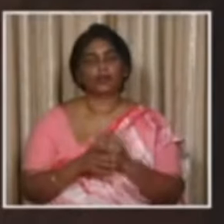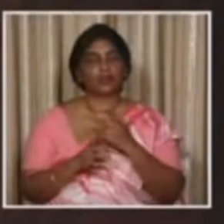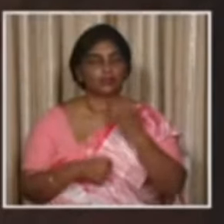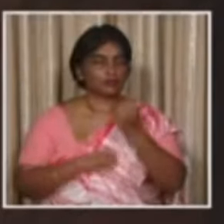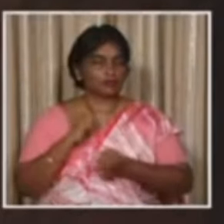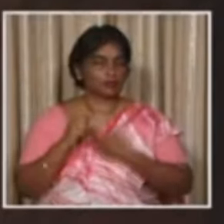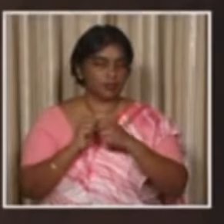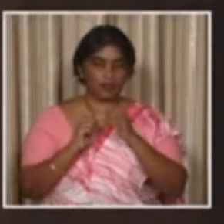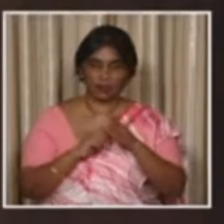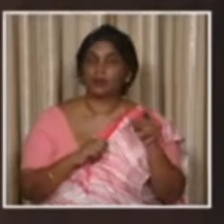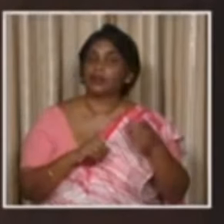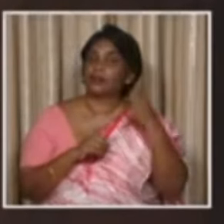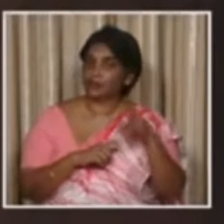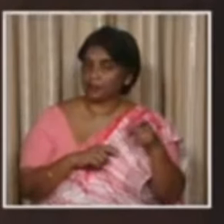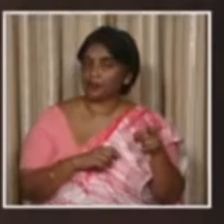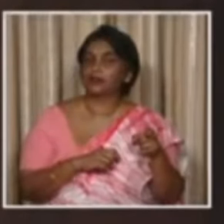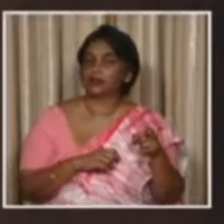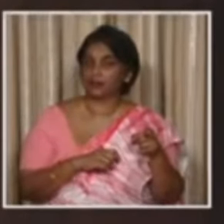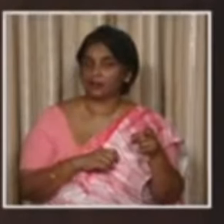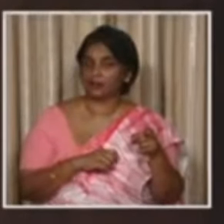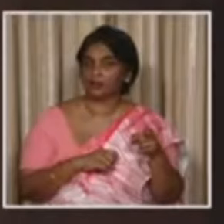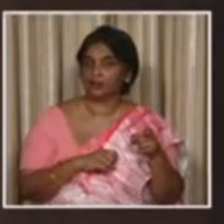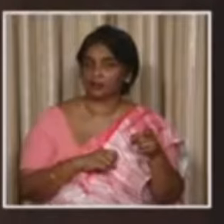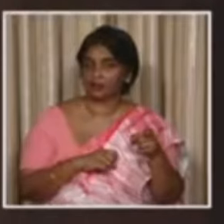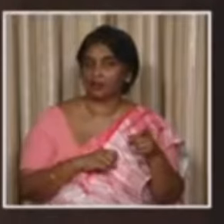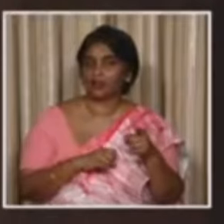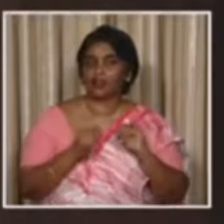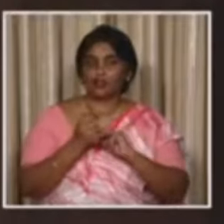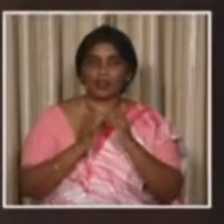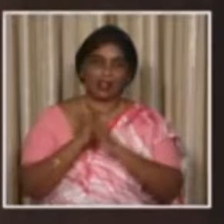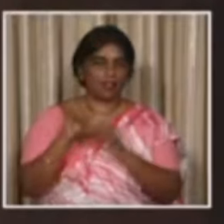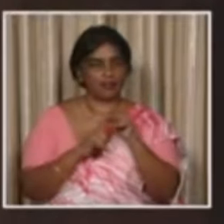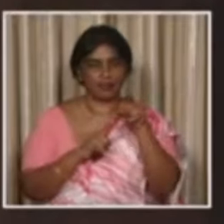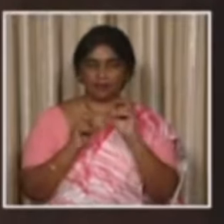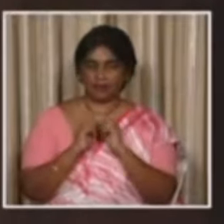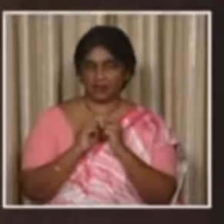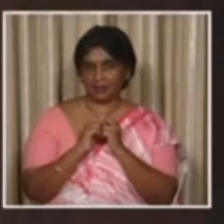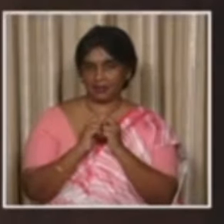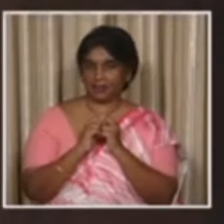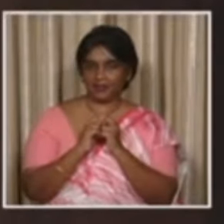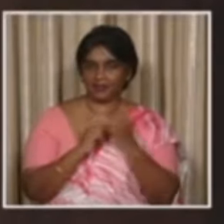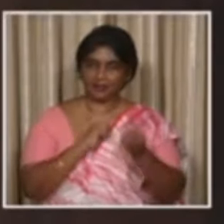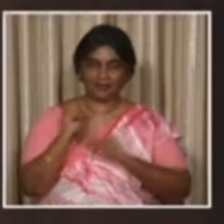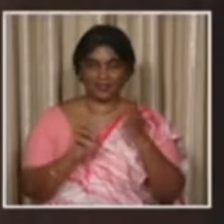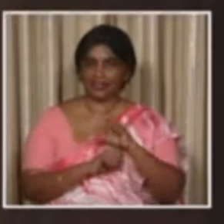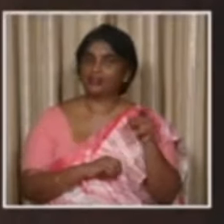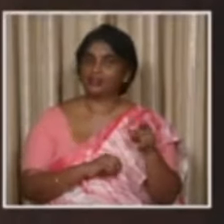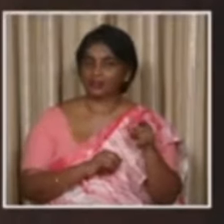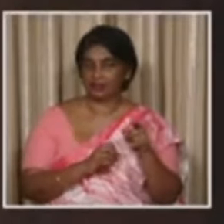වැටිලා ඉන්නේ. ඒ නිසා තමයි අපේ සුහිලමතුමාට නම් වියරු වැටිලා නැහැ එතුමා.